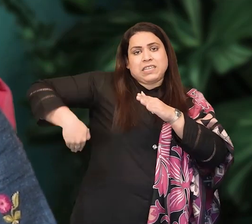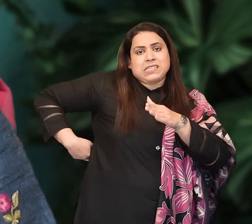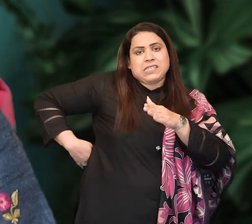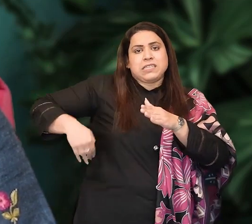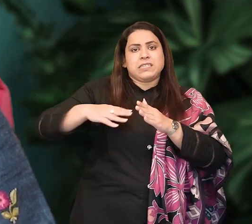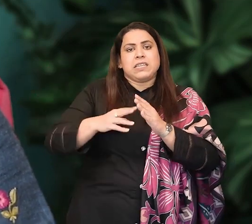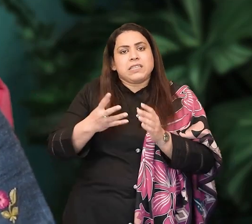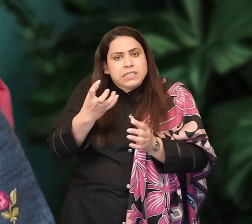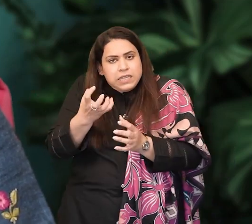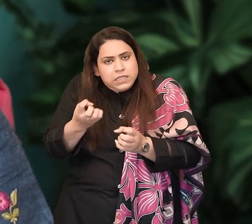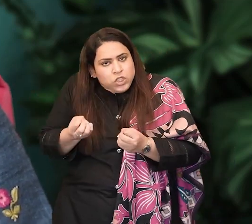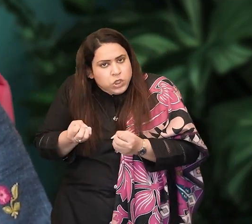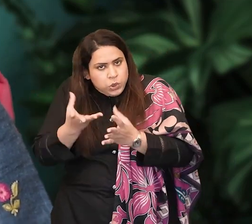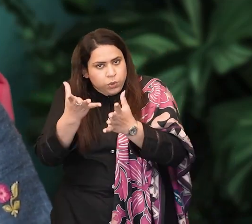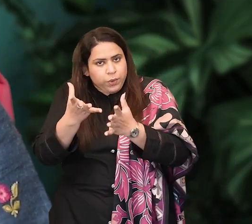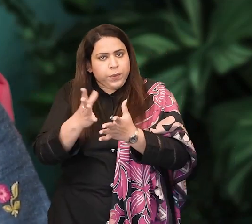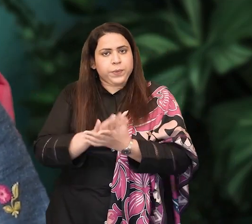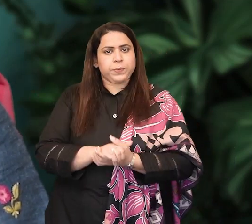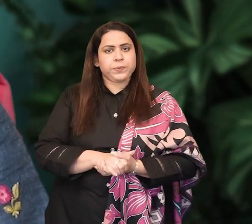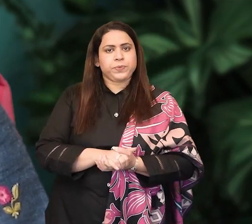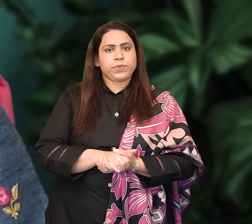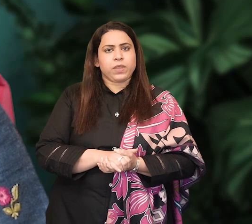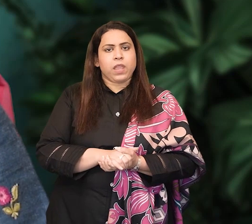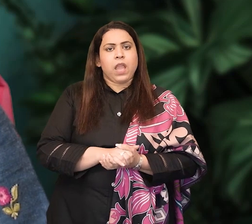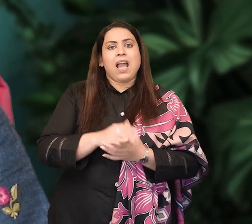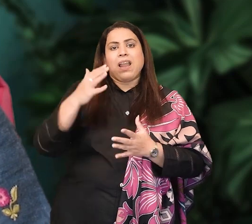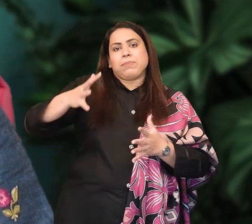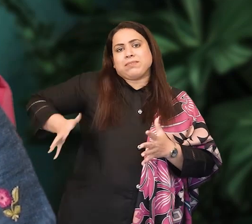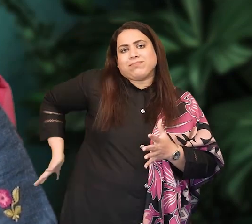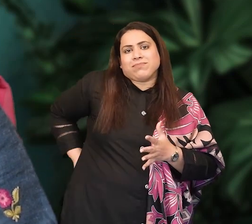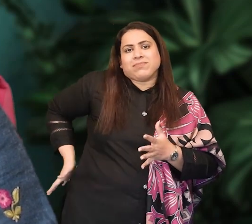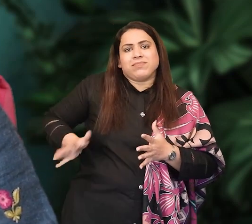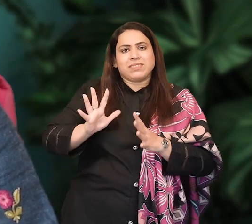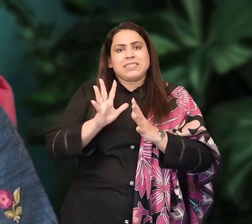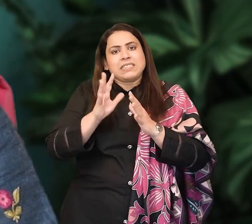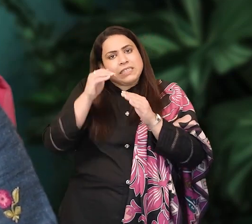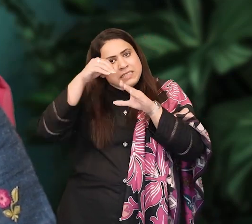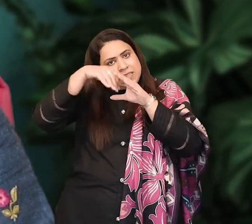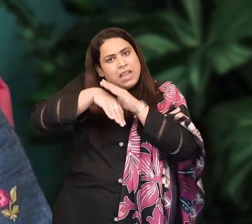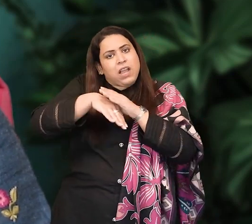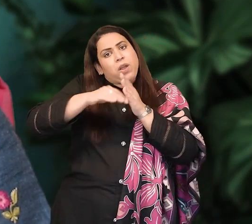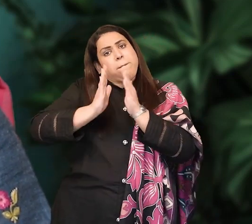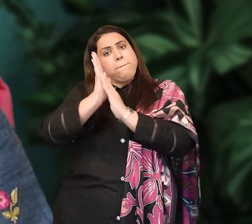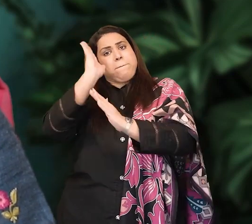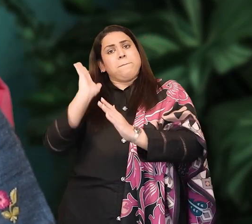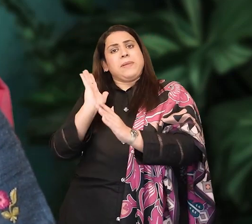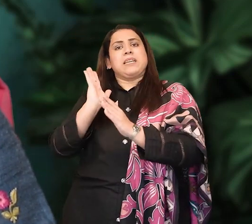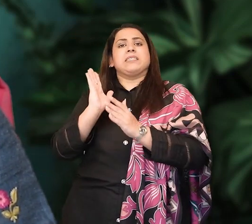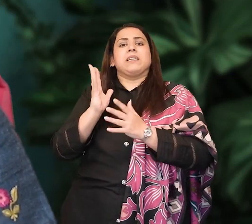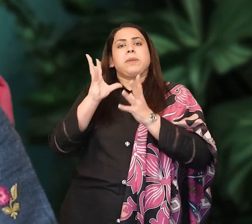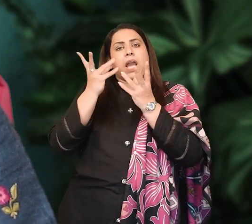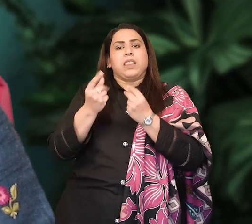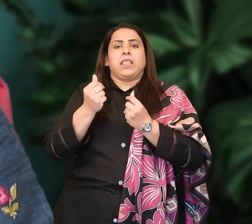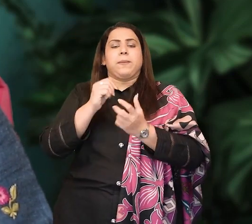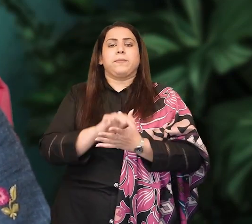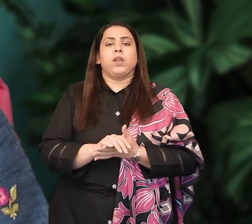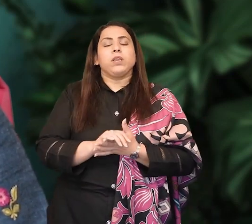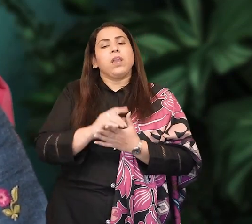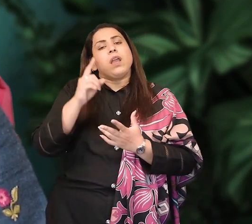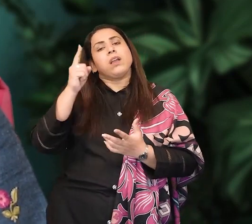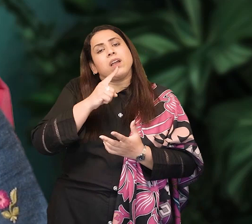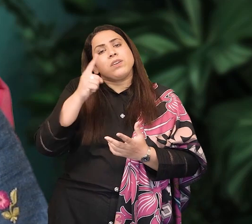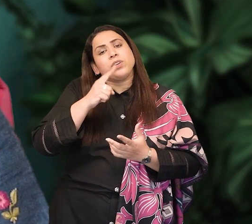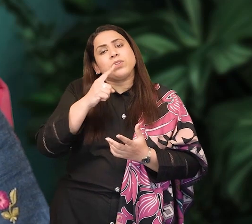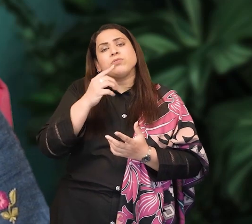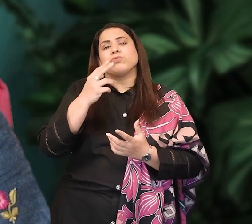निचले हिस्से से जो दर्द स्टार्ट हो और आपके कूल्हों यानी बटक्स में से गुजरती हुई आपकी टांगों की बैक साइड पे जाके ख़त्म हो, और ये